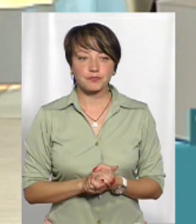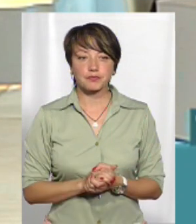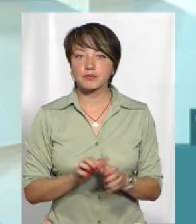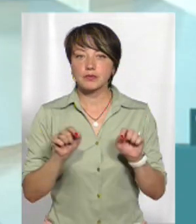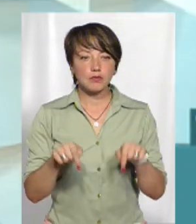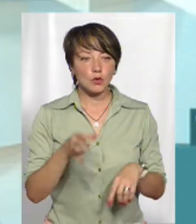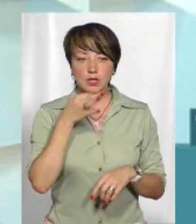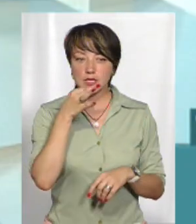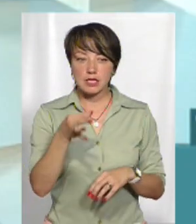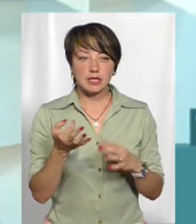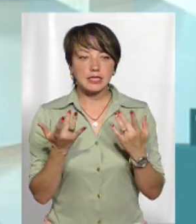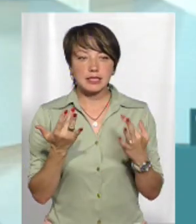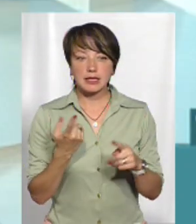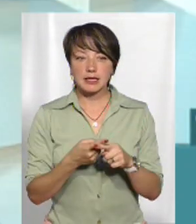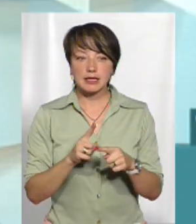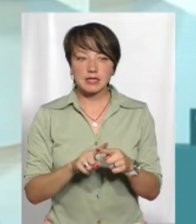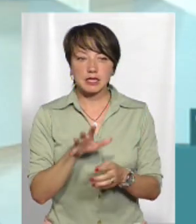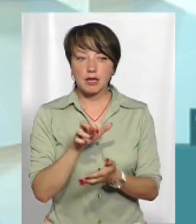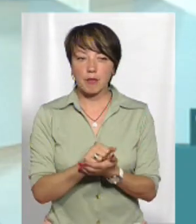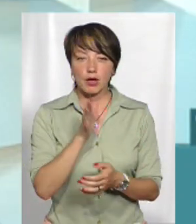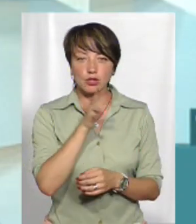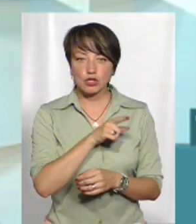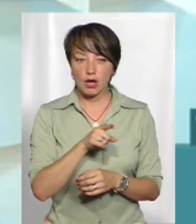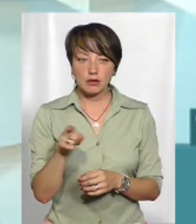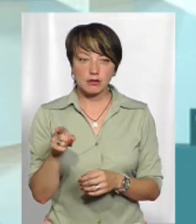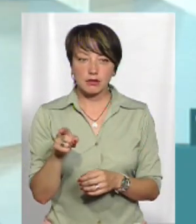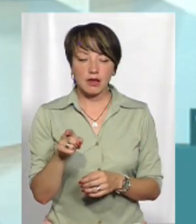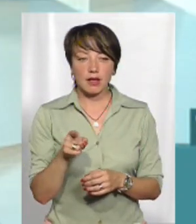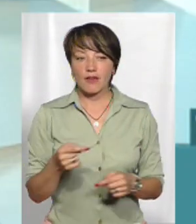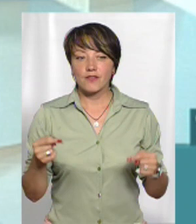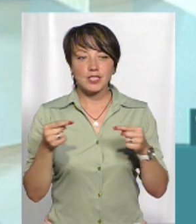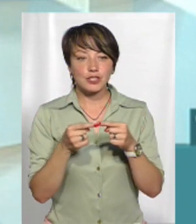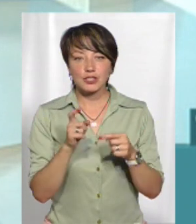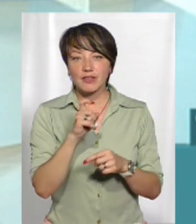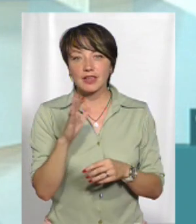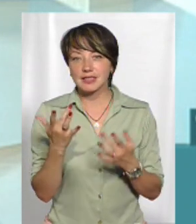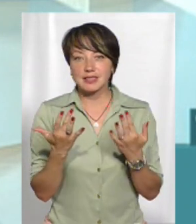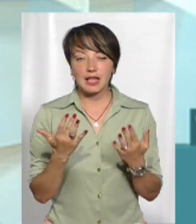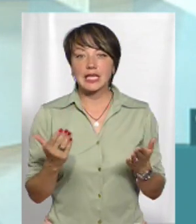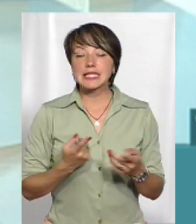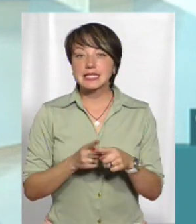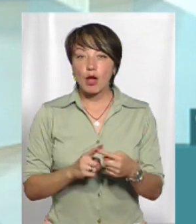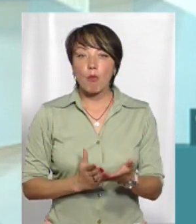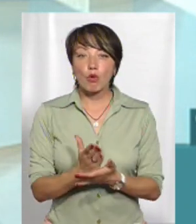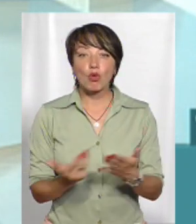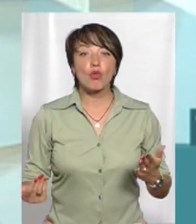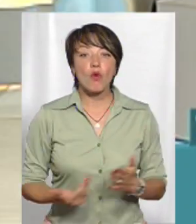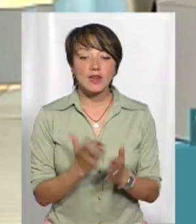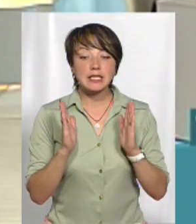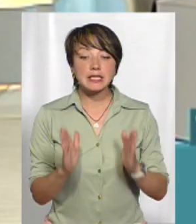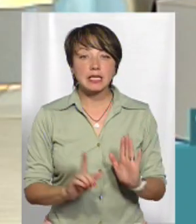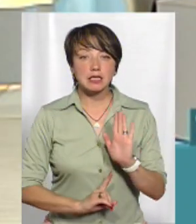тут сказати, скільки це займає часу, знаєте, так, визначитися в хвилинах, сервіс новий, він